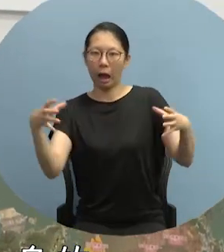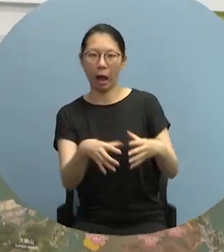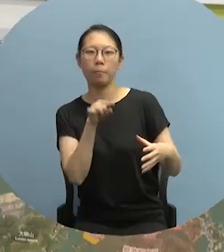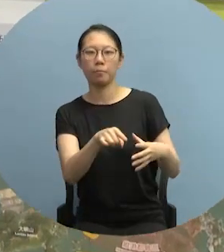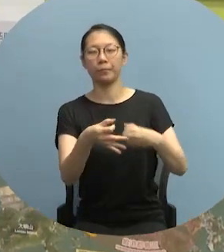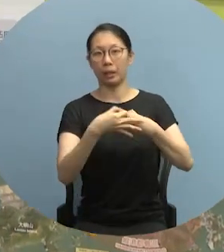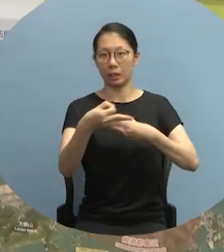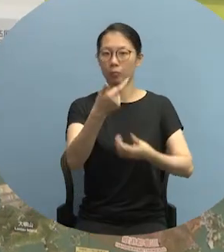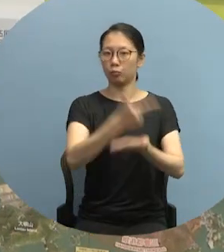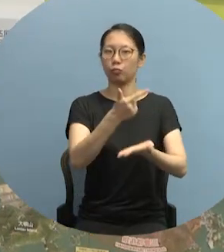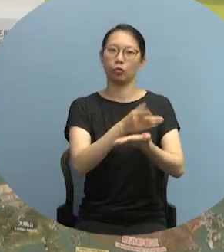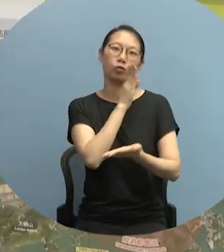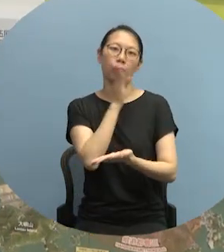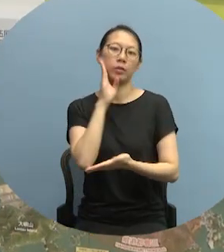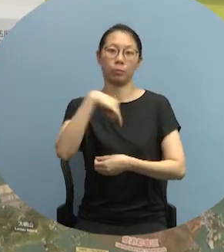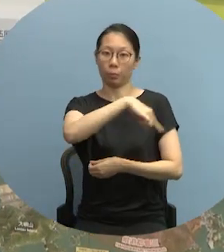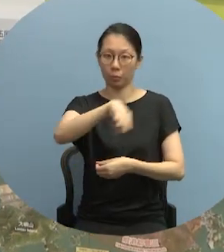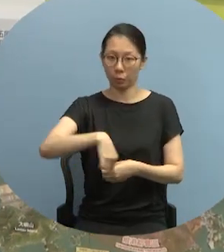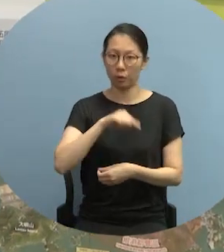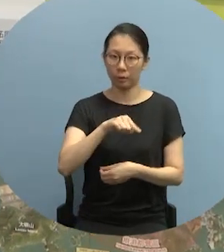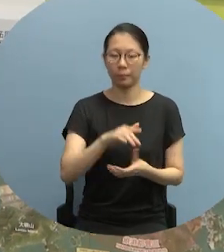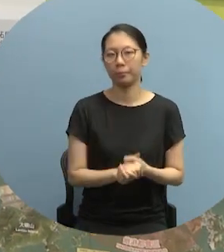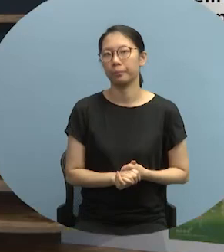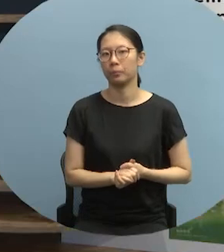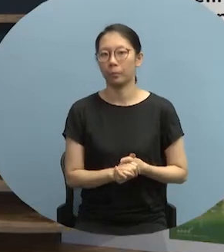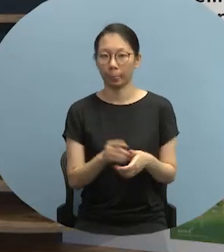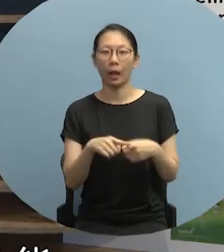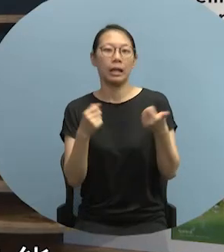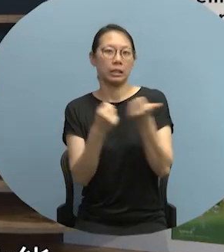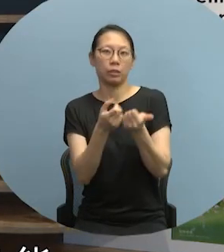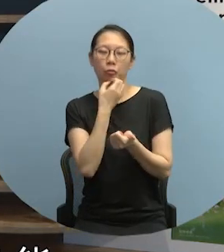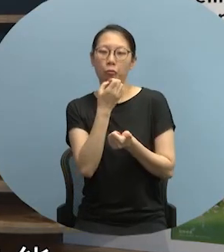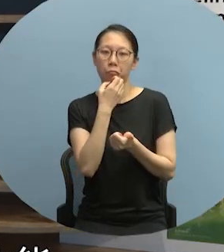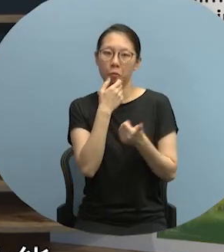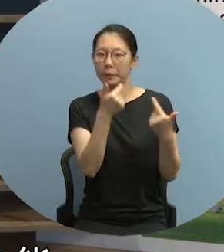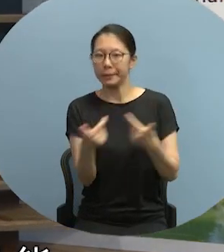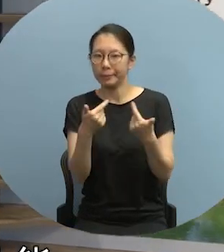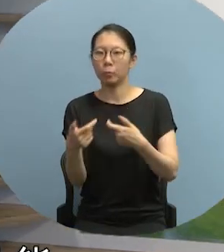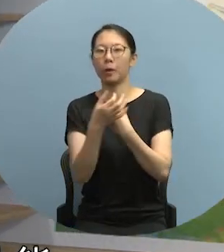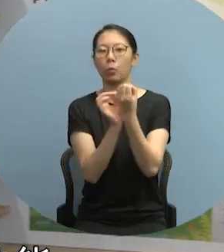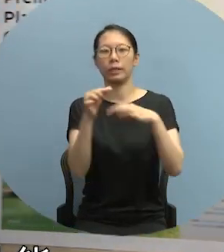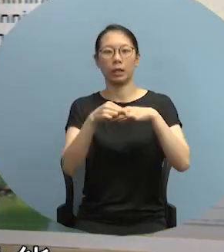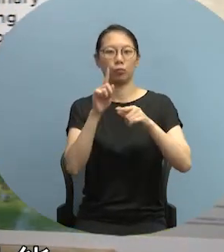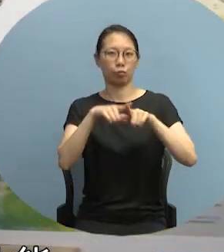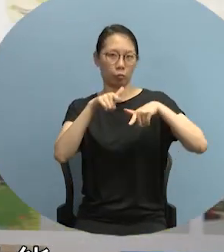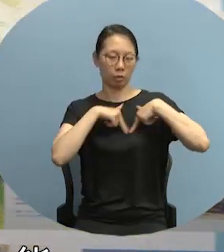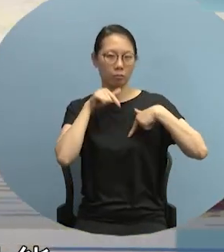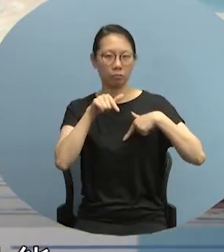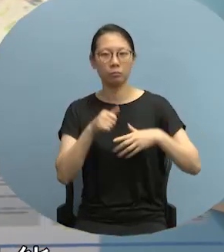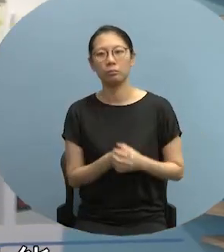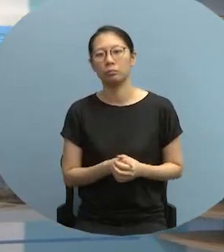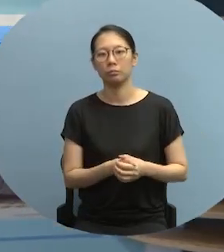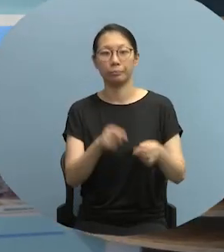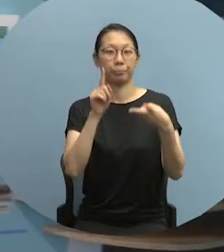一身的第三個核心商業區，一方面支持香港繼續發揮國際金融中心的功